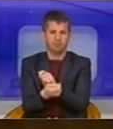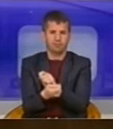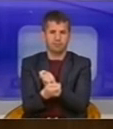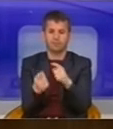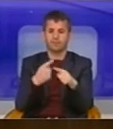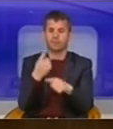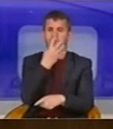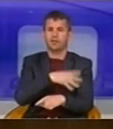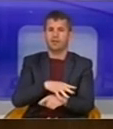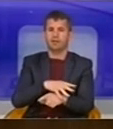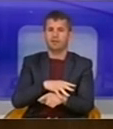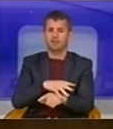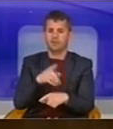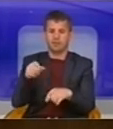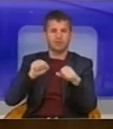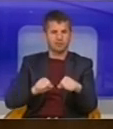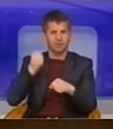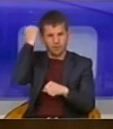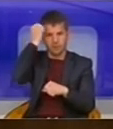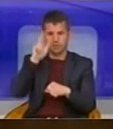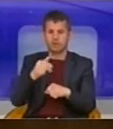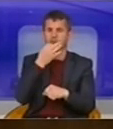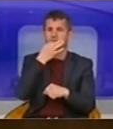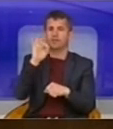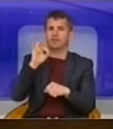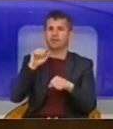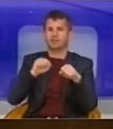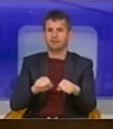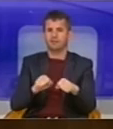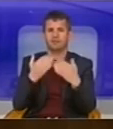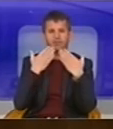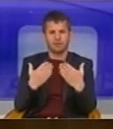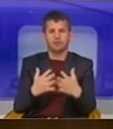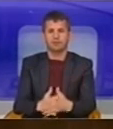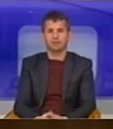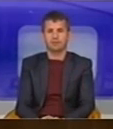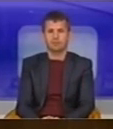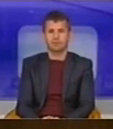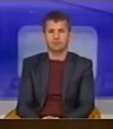4 viteve qeveria Kosovës do të jetë njëra prej qeverive më të mira deri më tani. Faleminderit.